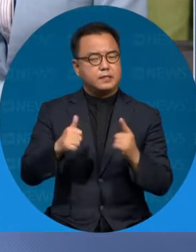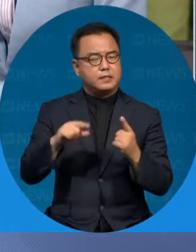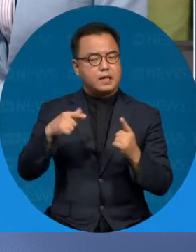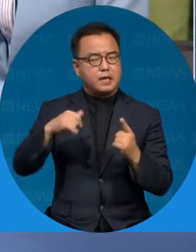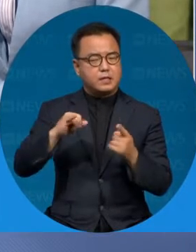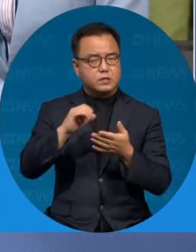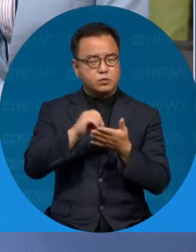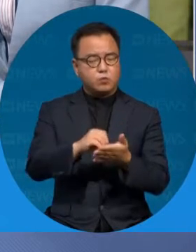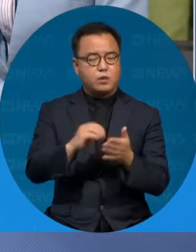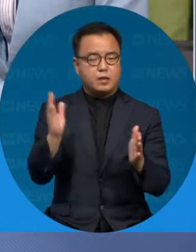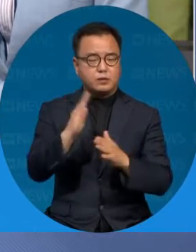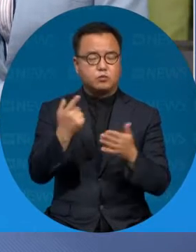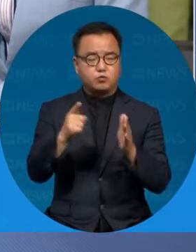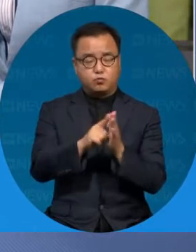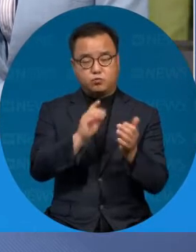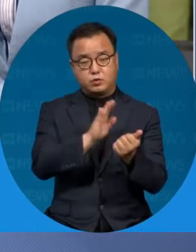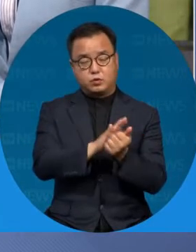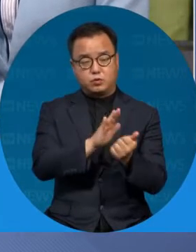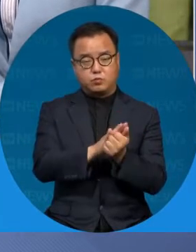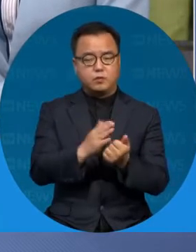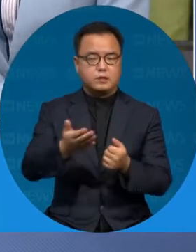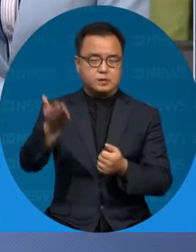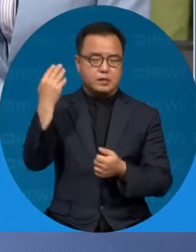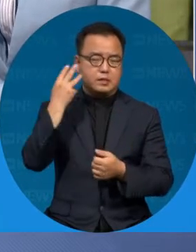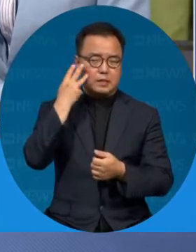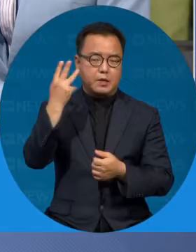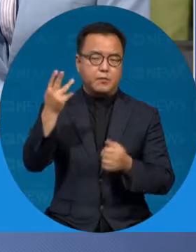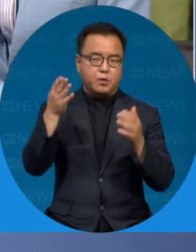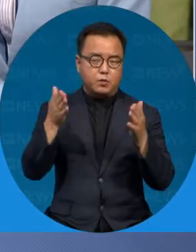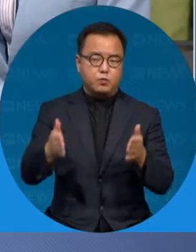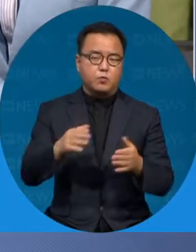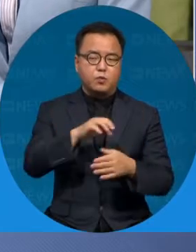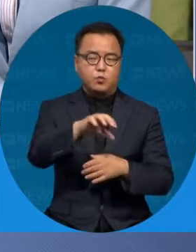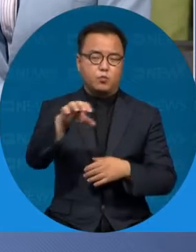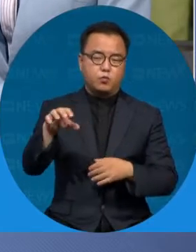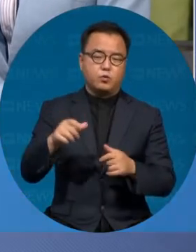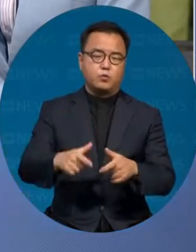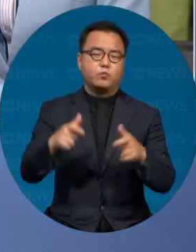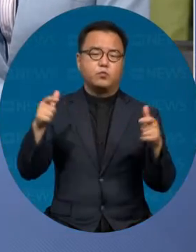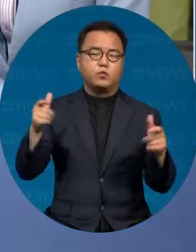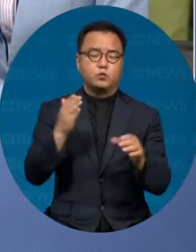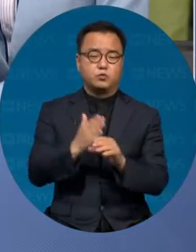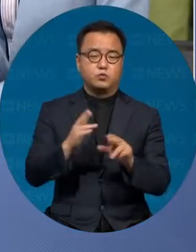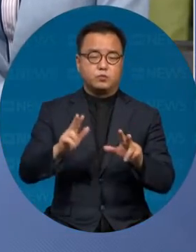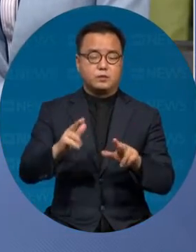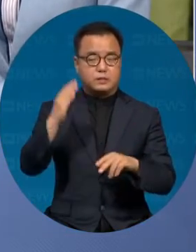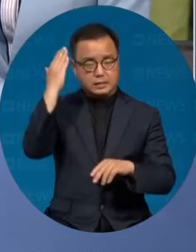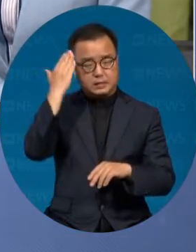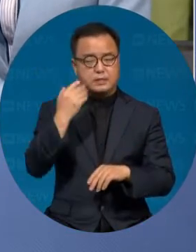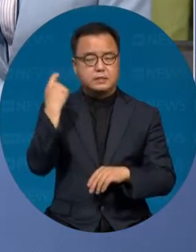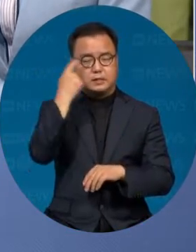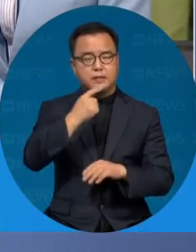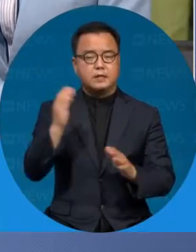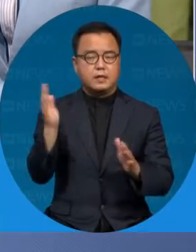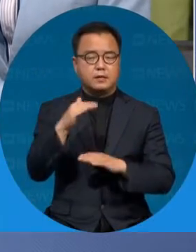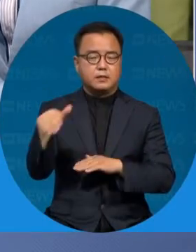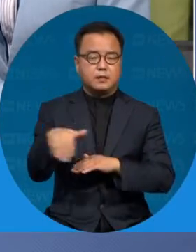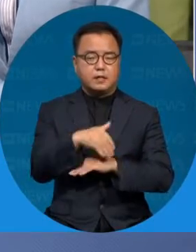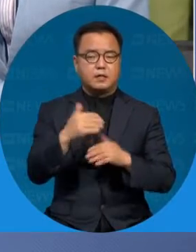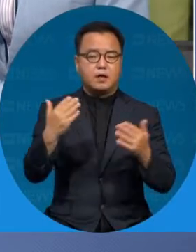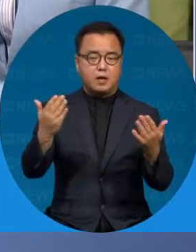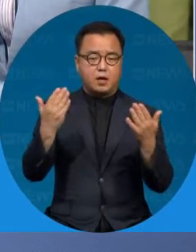이 지원은 지난 3개월간 흑인 대학 곳곳으로 퍼졌습니다. 현재까지 흑인 학교 24곳에서